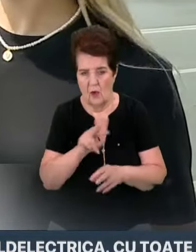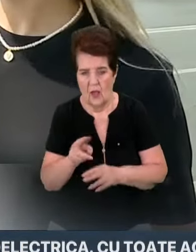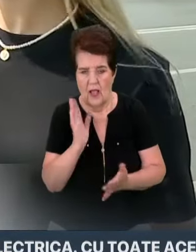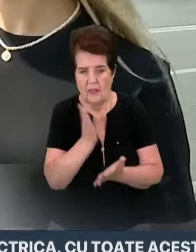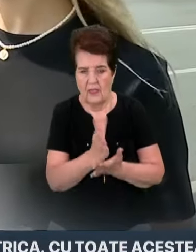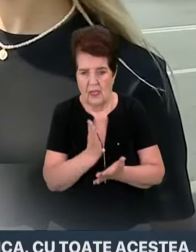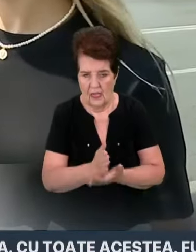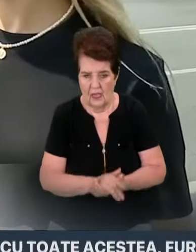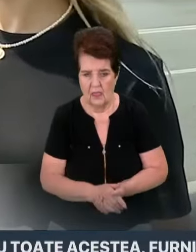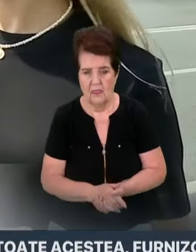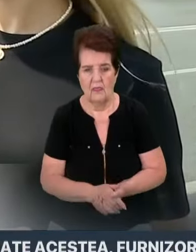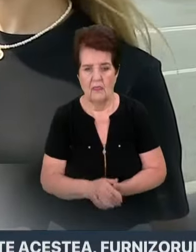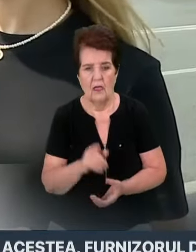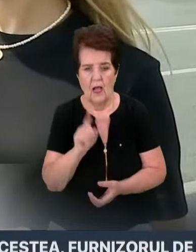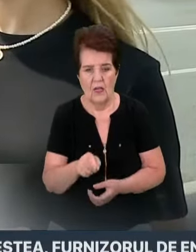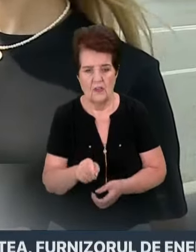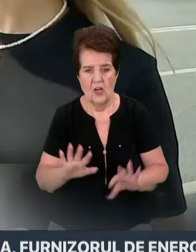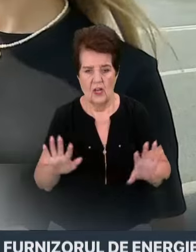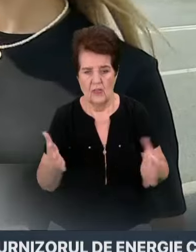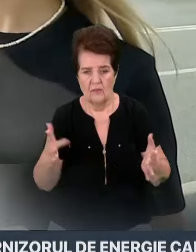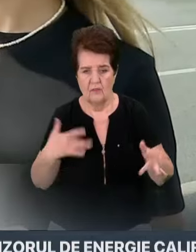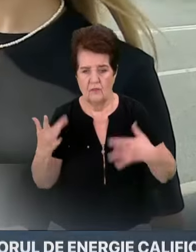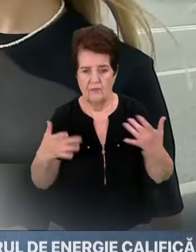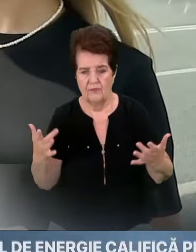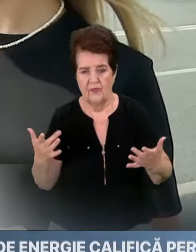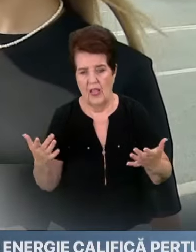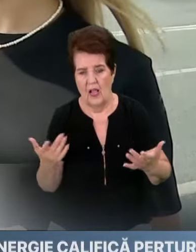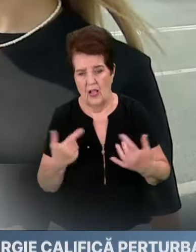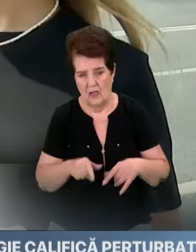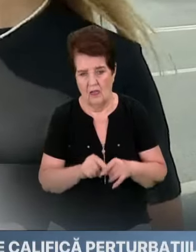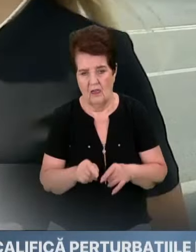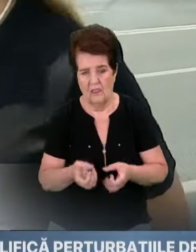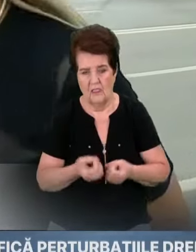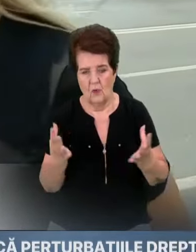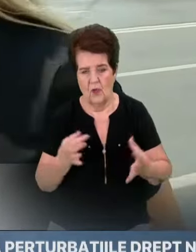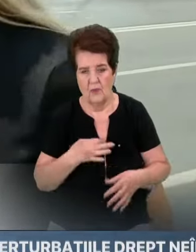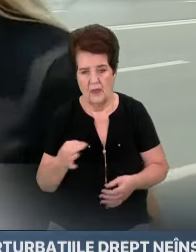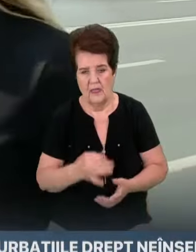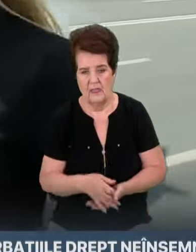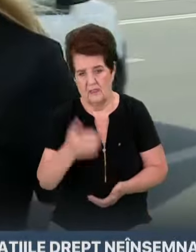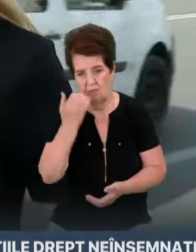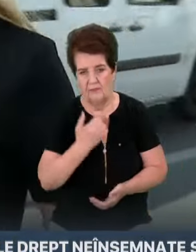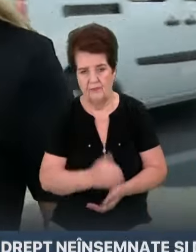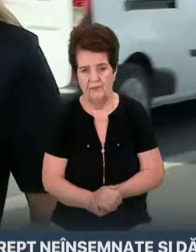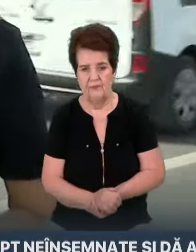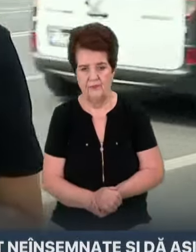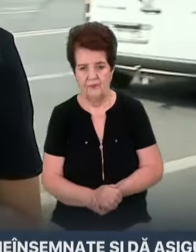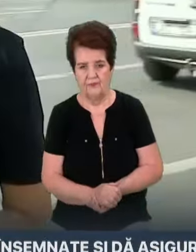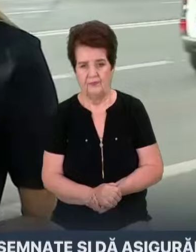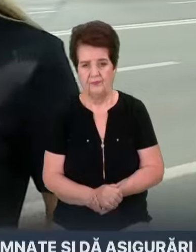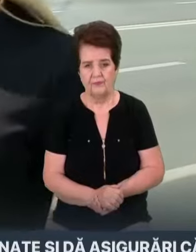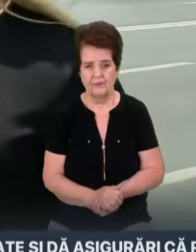de oriunde din lume acele concerte festive prelejuite Zilei Independenței. Mulțumesc frumos, Daniel! Îți mulțumim